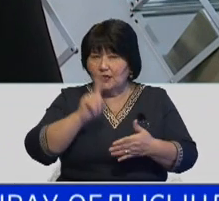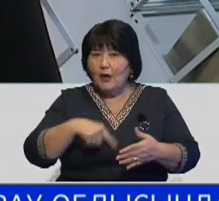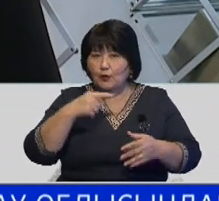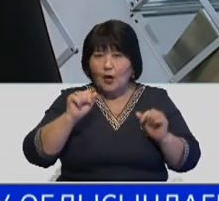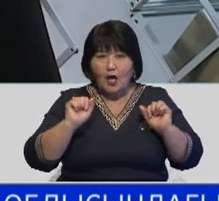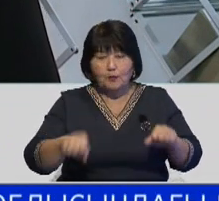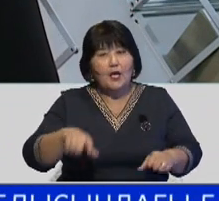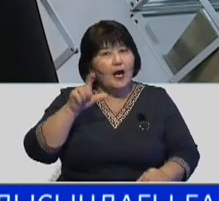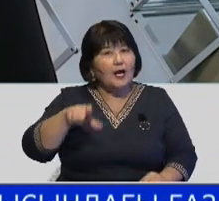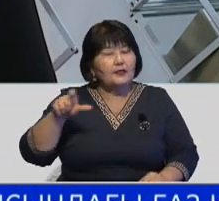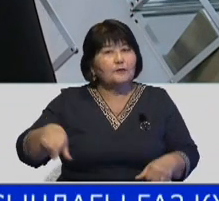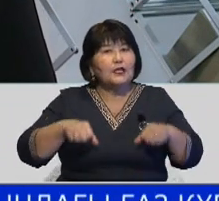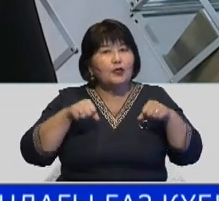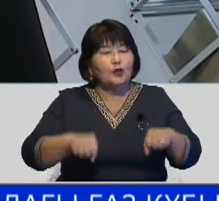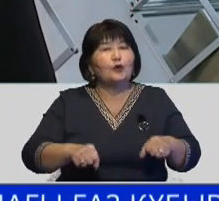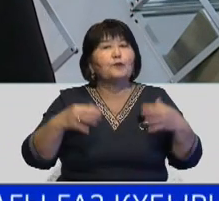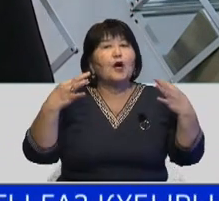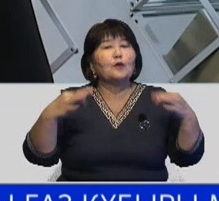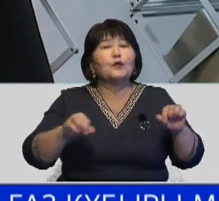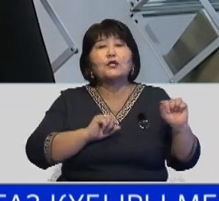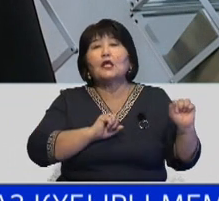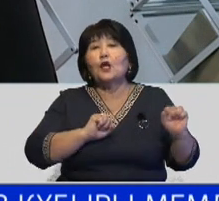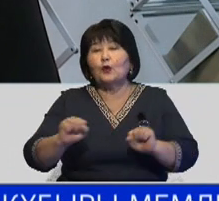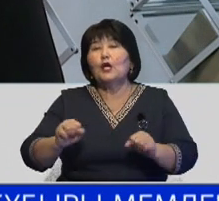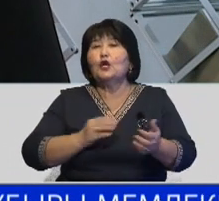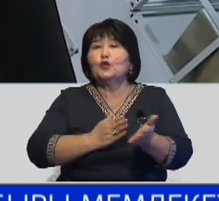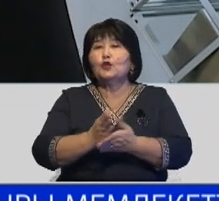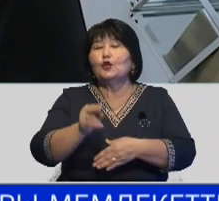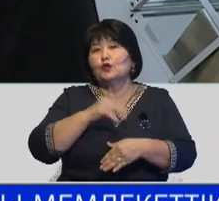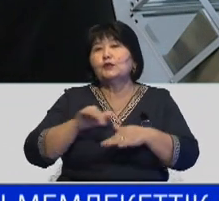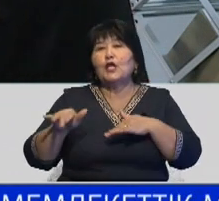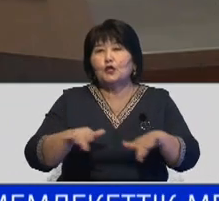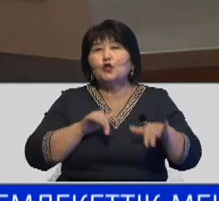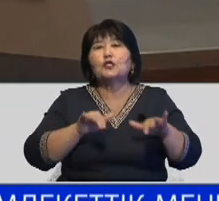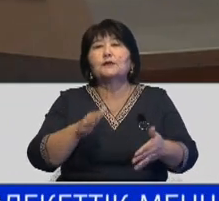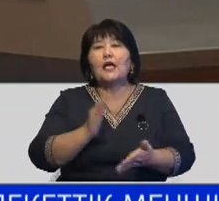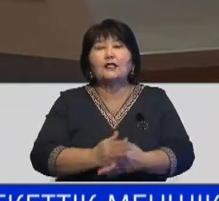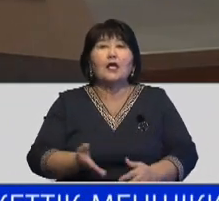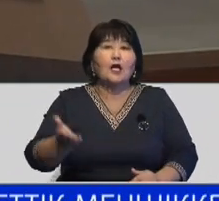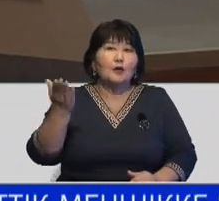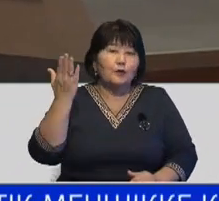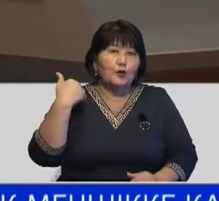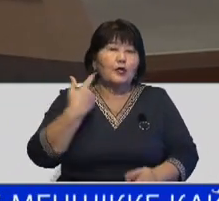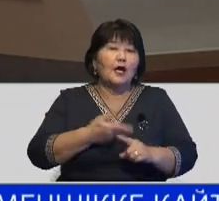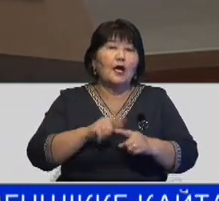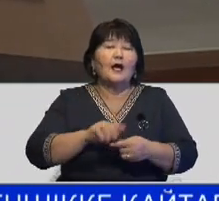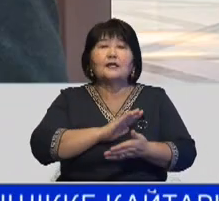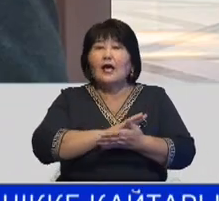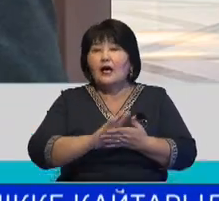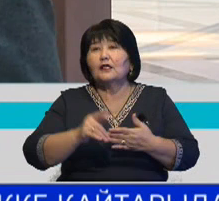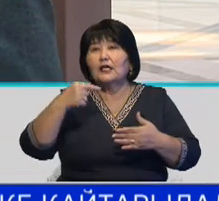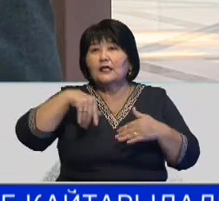болады. Азаматтардың құқықтары мен бостандығын қорғауда жүйелі жұмыстар жүргізіліп жатыр. Бұрын Ақтау деген ол мысалы ішкі